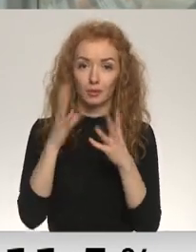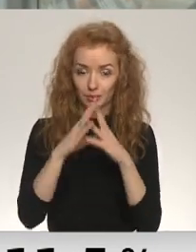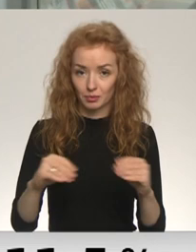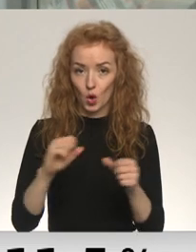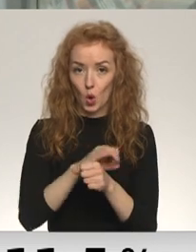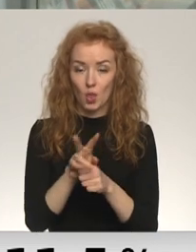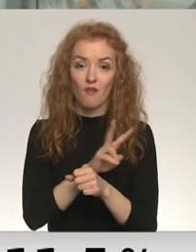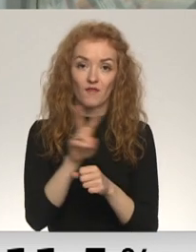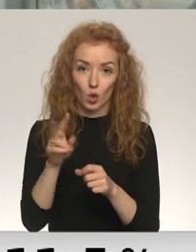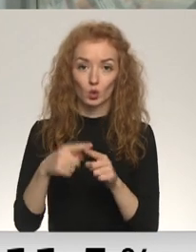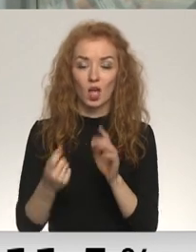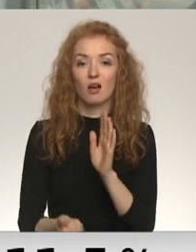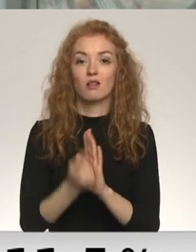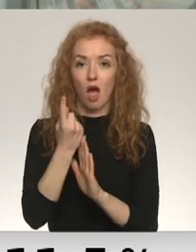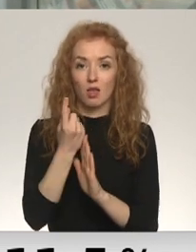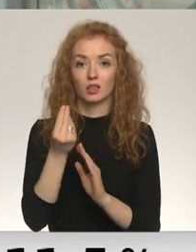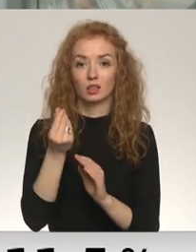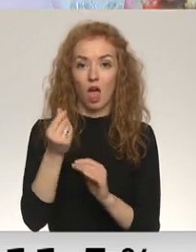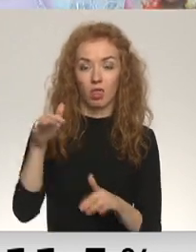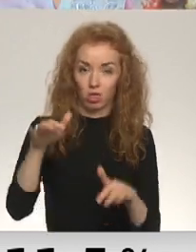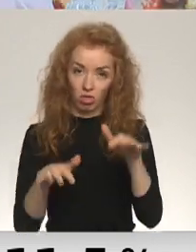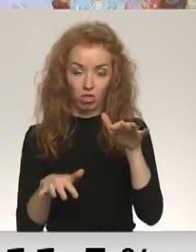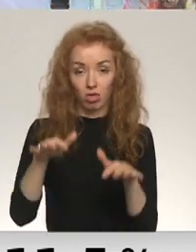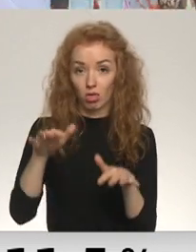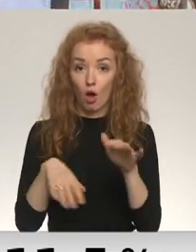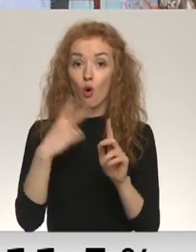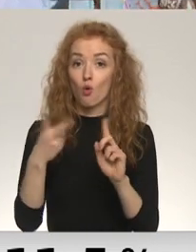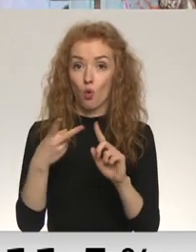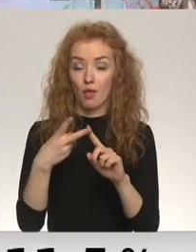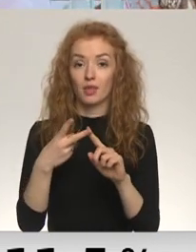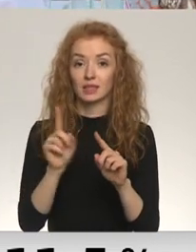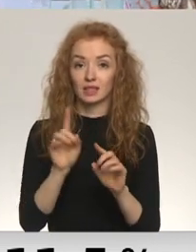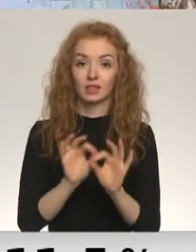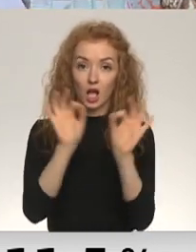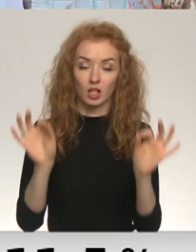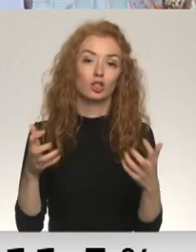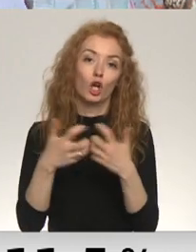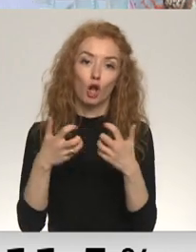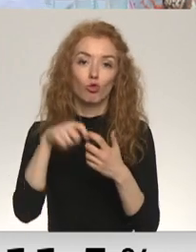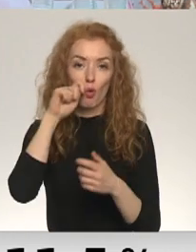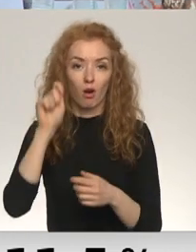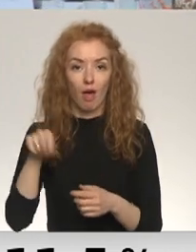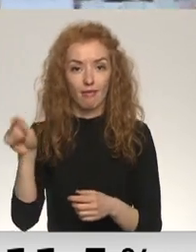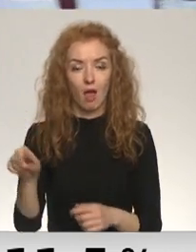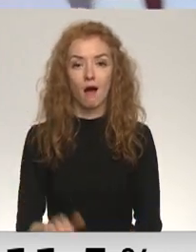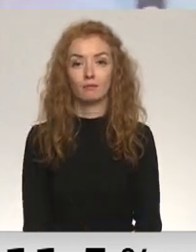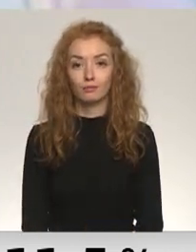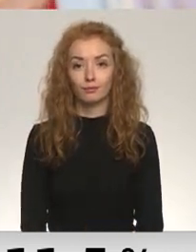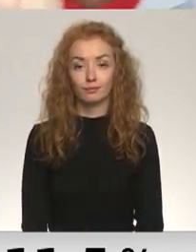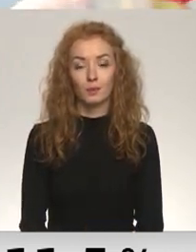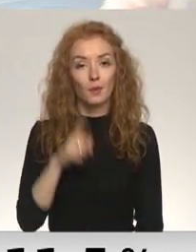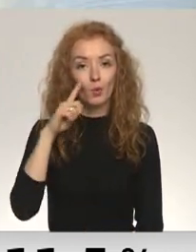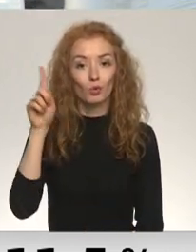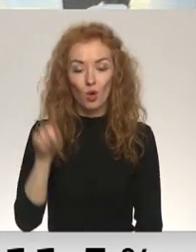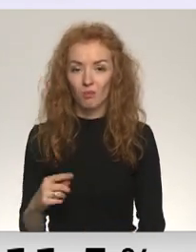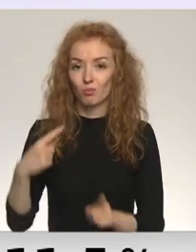un tās radītajām energoresursu cenu svārstībām. Otrkārt, ir sācies karš Ukrainā. Protams, klāt